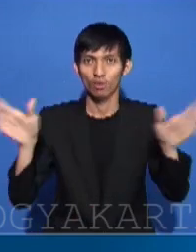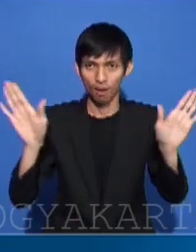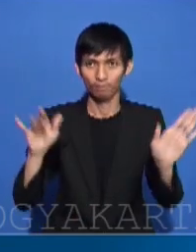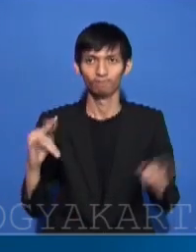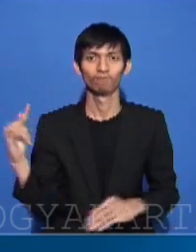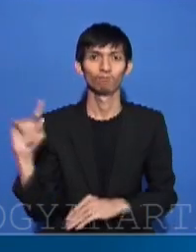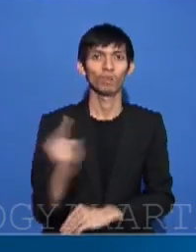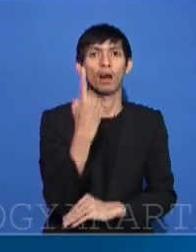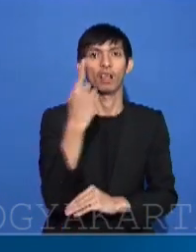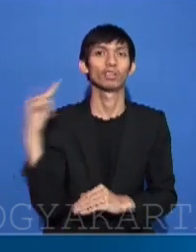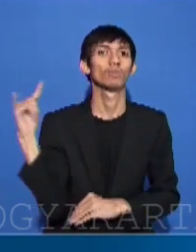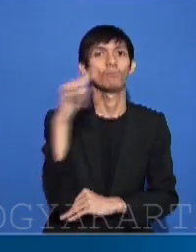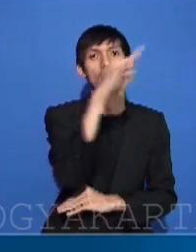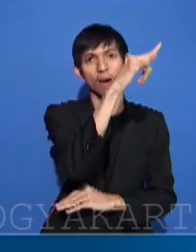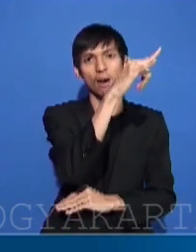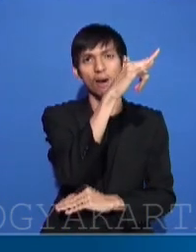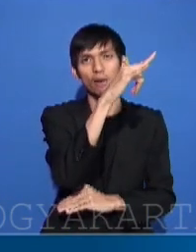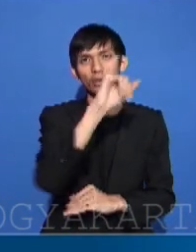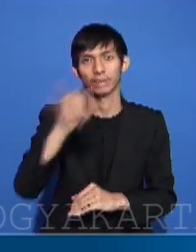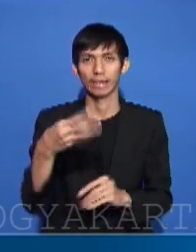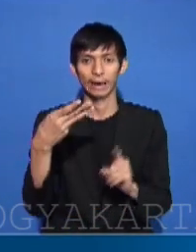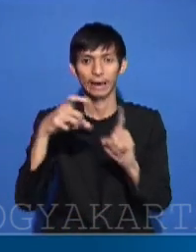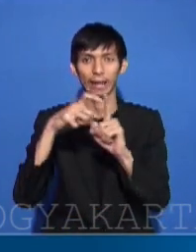ke Jeddah dengan pesawat tipe